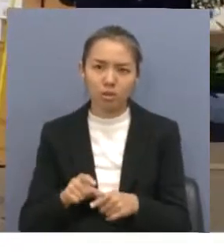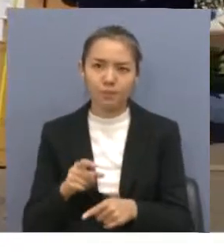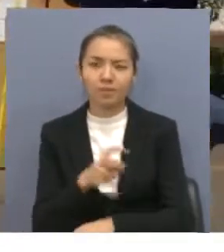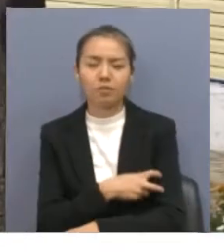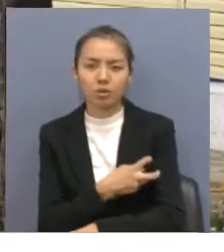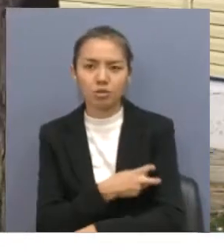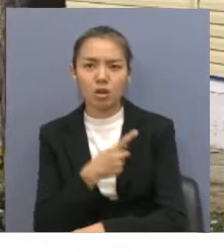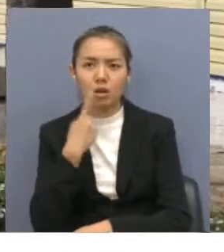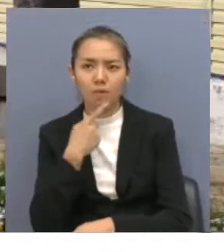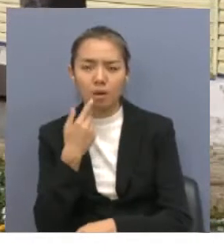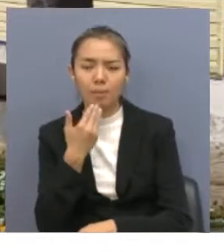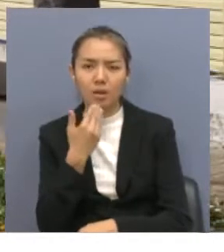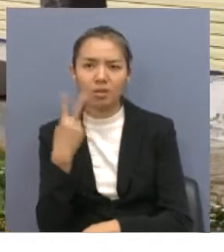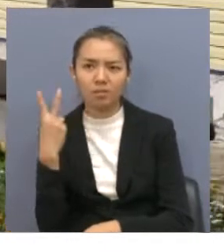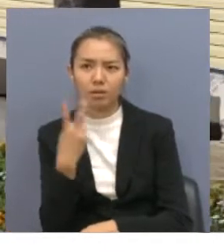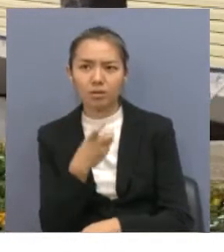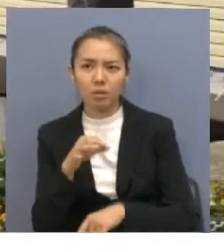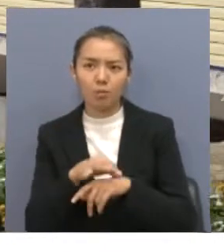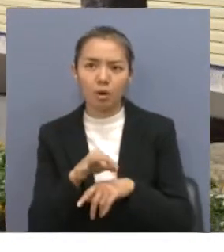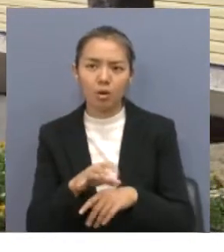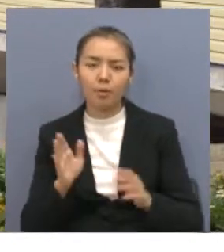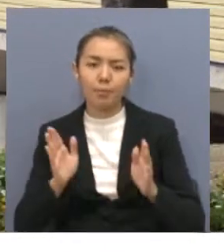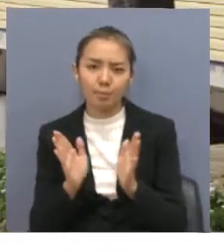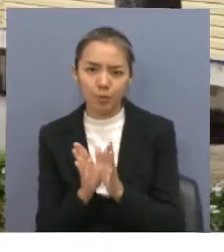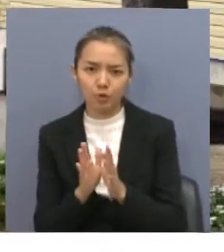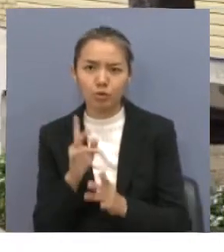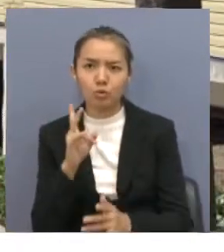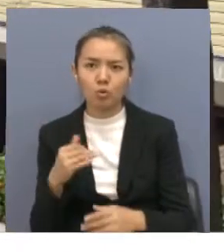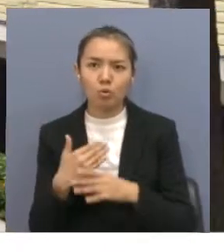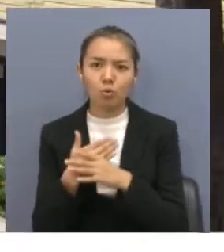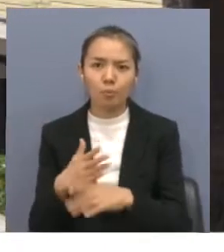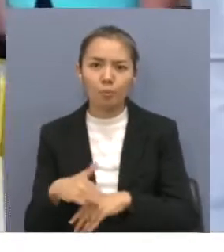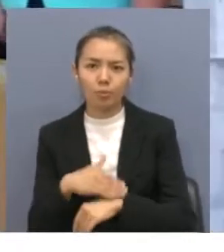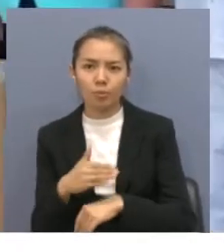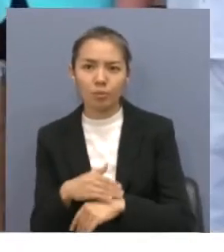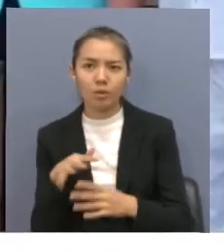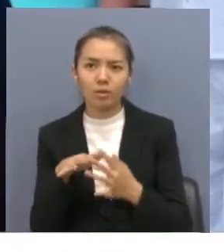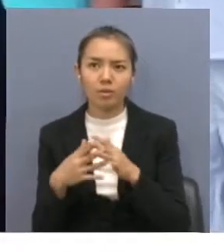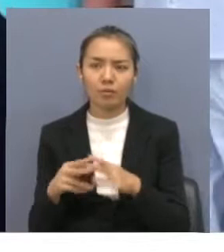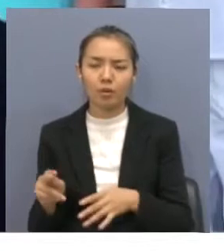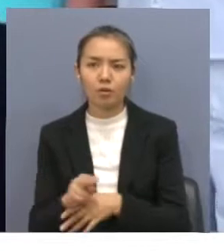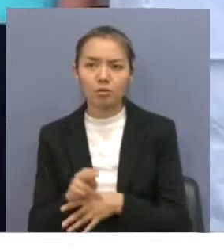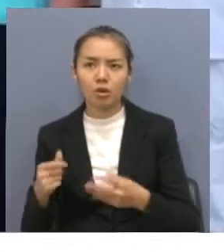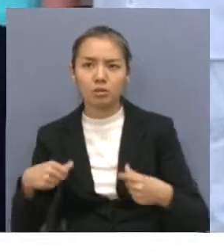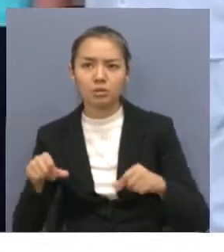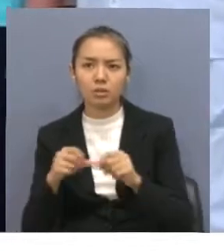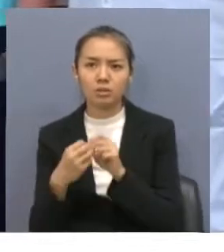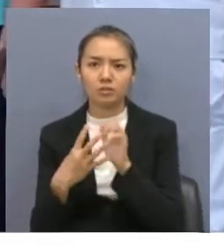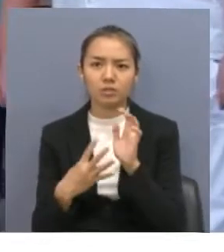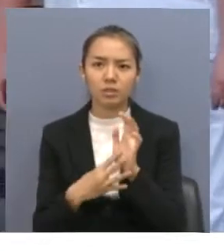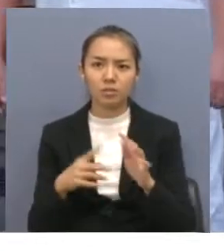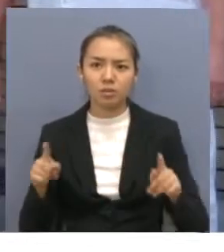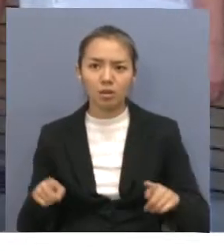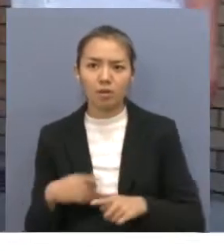дәрігерлерінің айтуынша, соңғы 2 аптада науқастар саны біршама азайған. Қайырымдылық акциясы аясында ауданның емдеу мекемелеріне 19